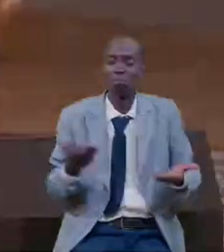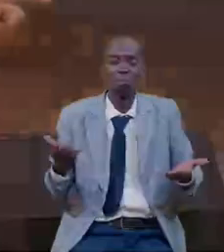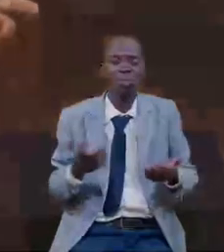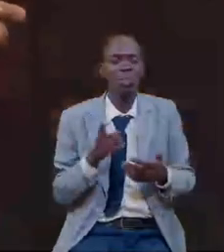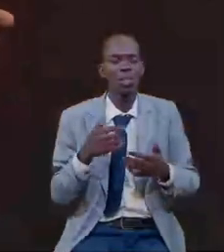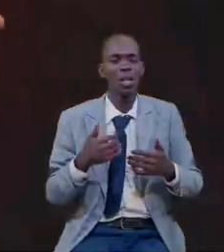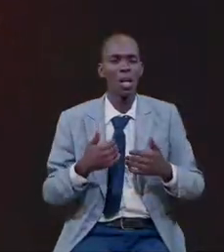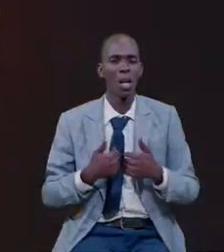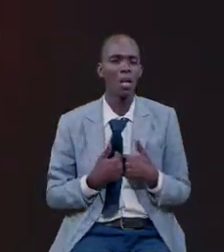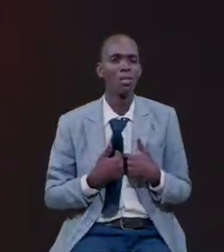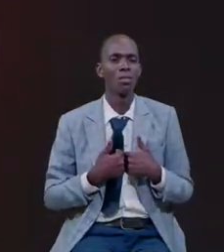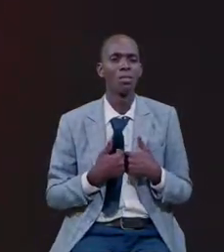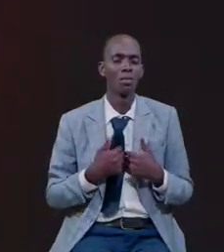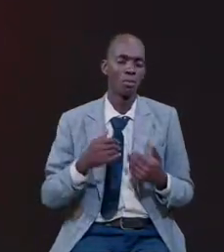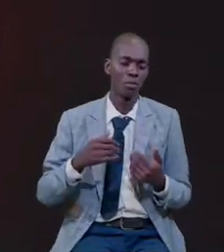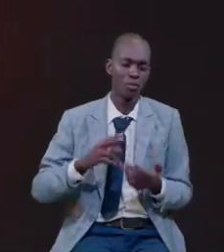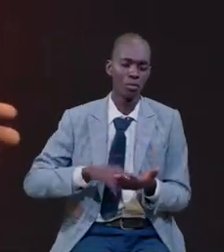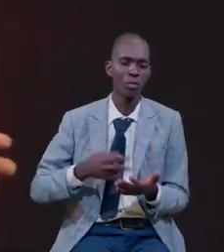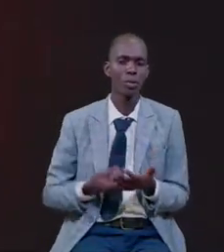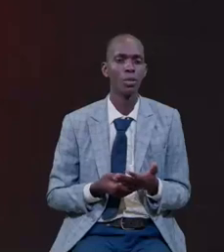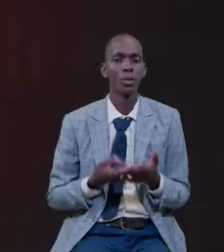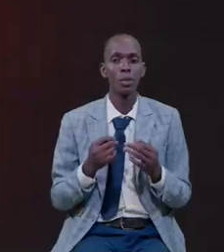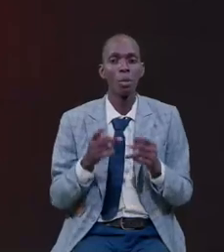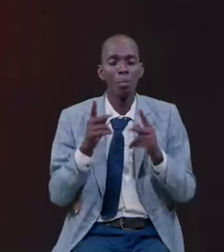Celui-là qui a abandonné la consécration